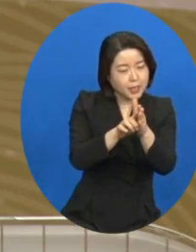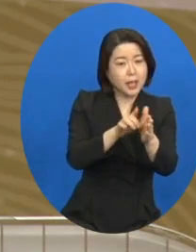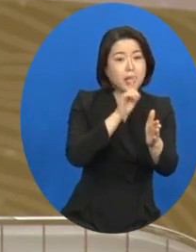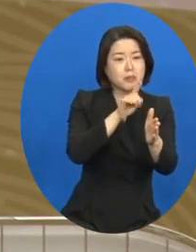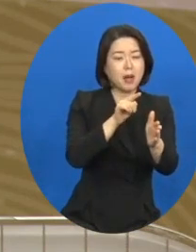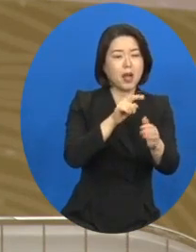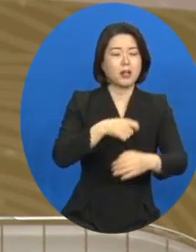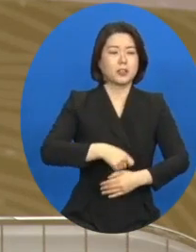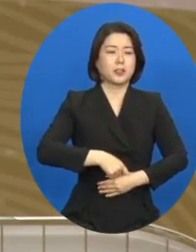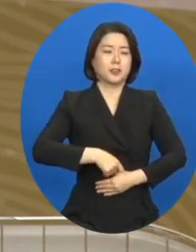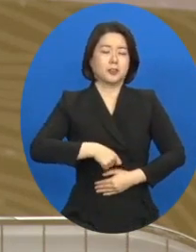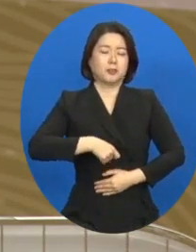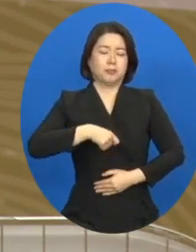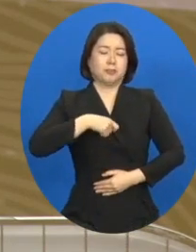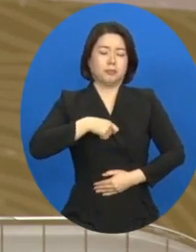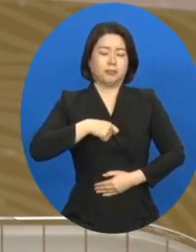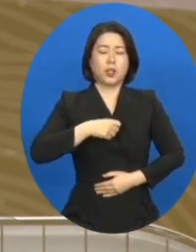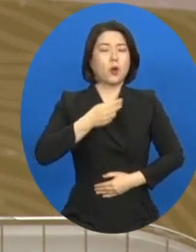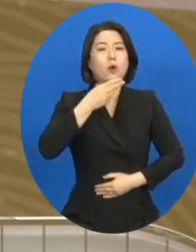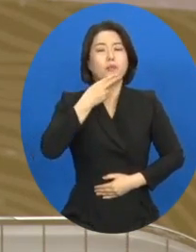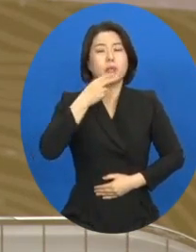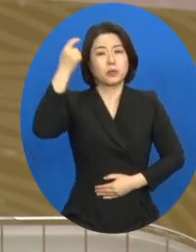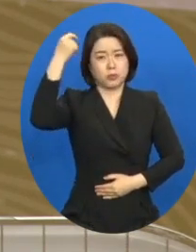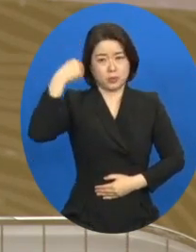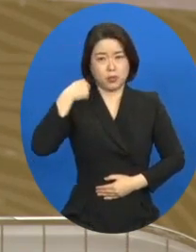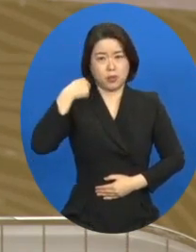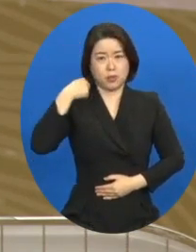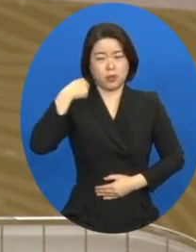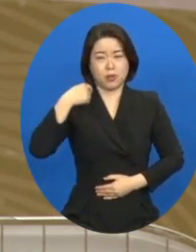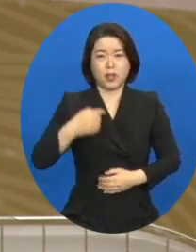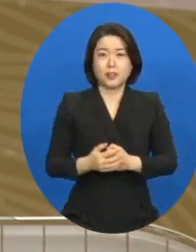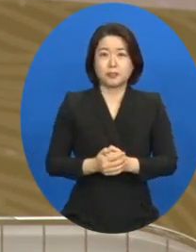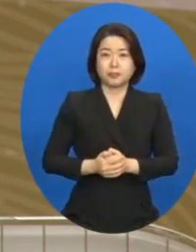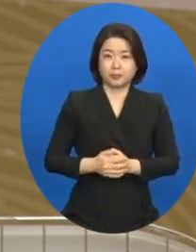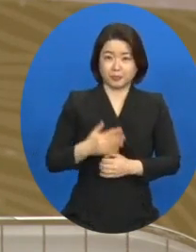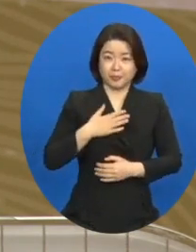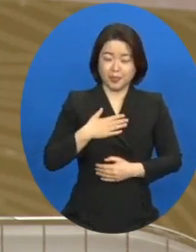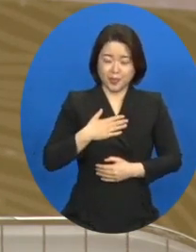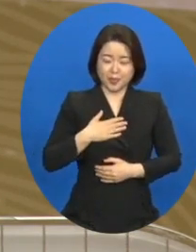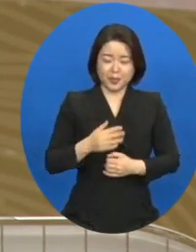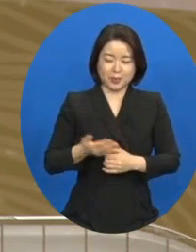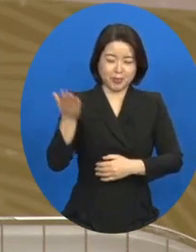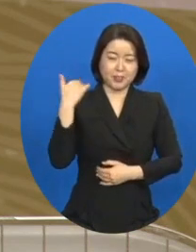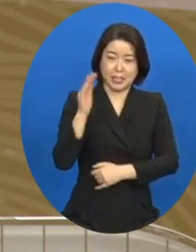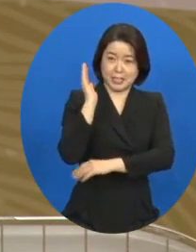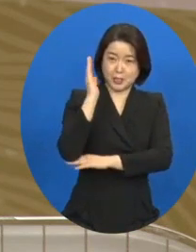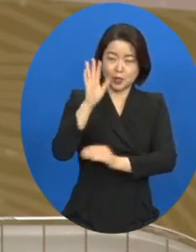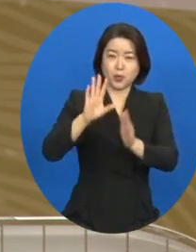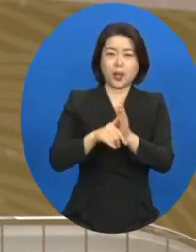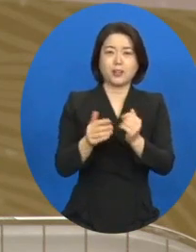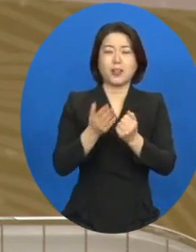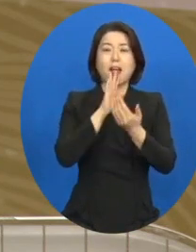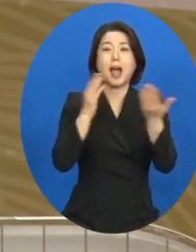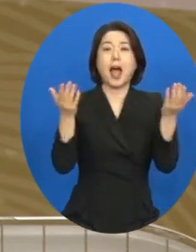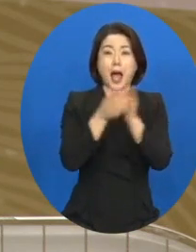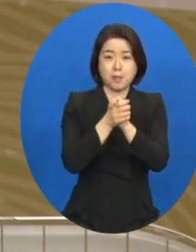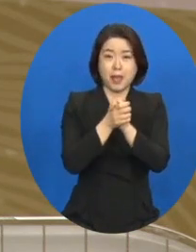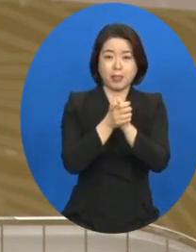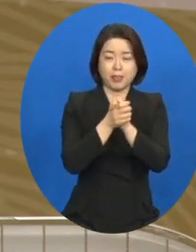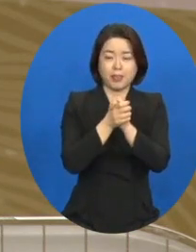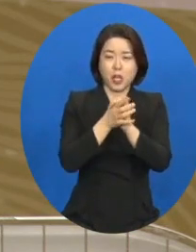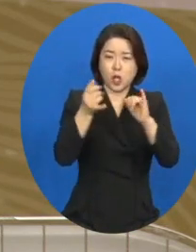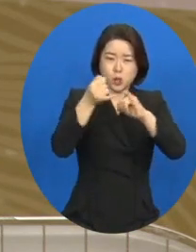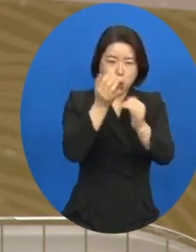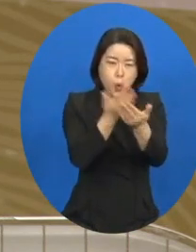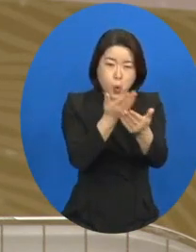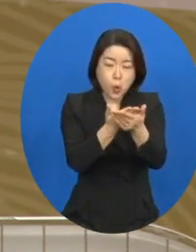진정성이 없다고 느꼈기 때문입니다. 저도 설교할 때 아멘을 성도들이 꼭